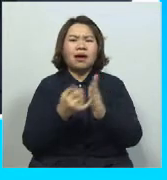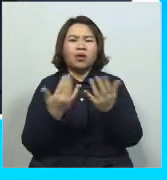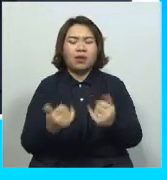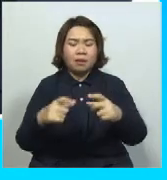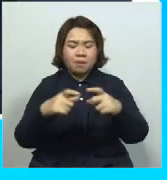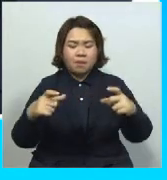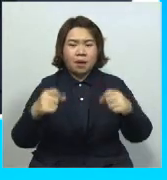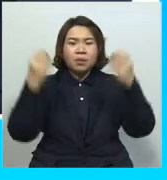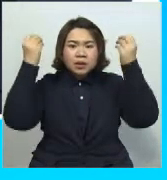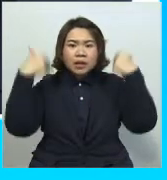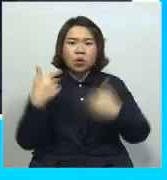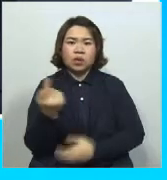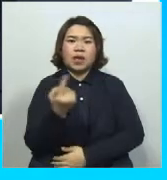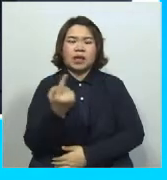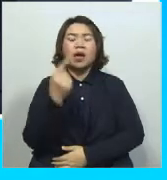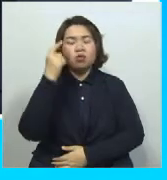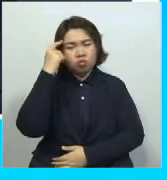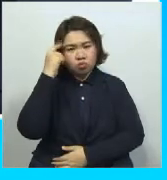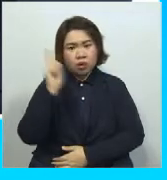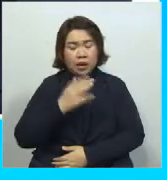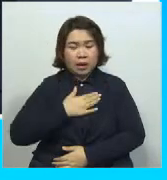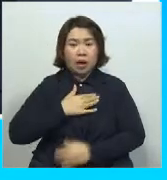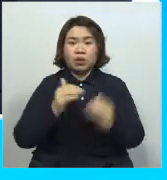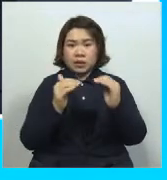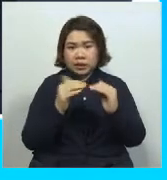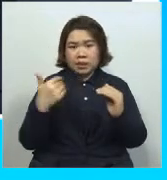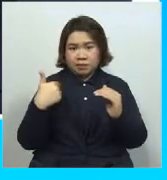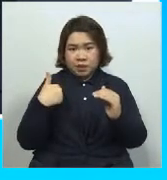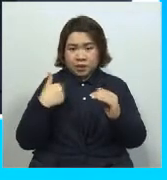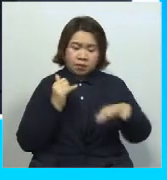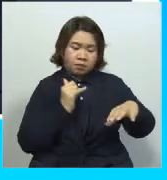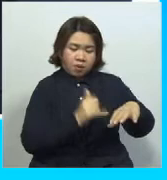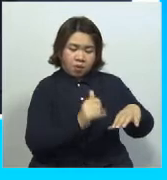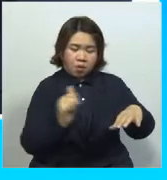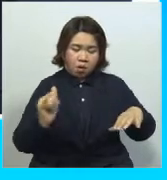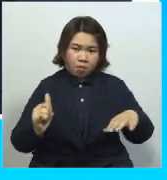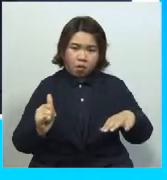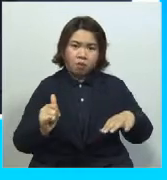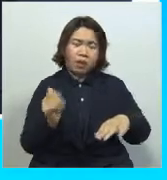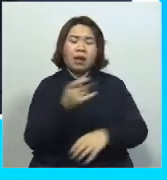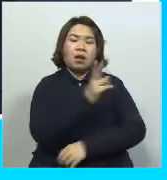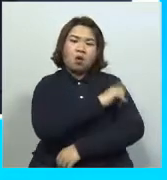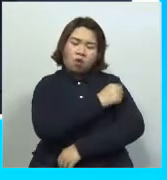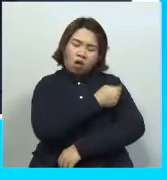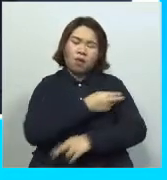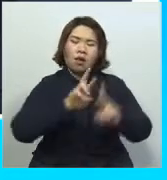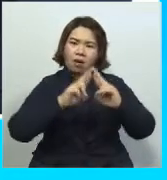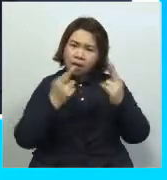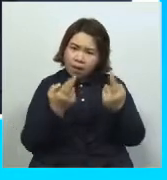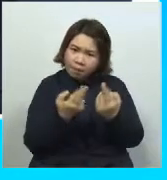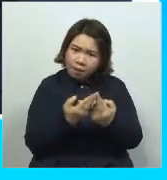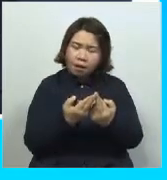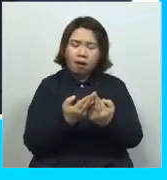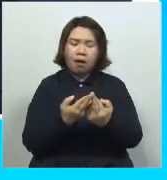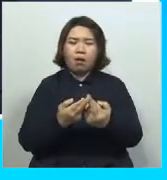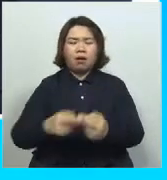รประชาชนใบเดียวเราอยากเรามีสิทธิ์แล้วเราจะไปที่สถานพยาบาลของทางราชการที่ไหนเช่นโรงพยาบาลรามาโรงพยาบาลพระม